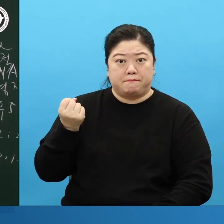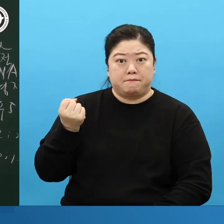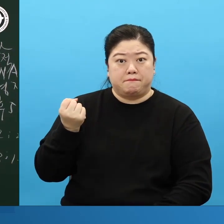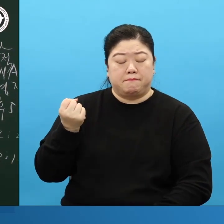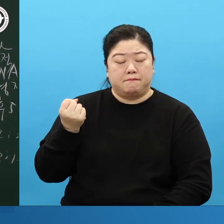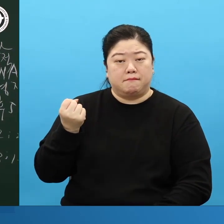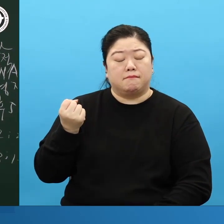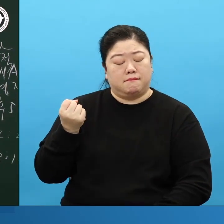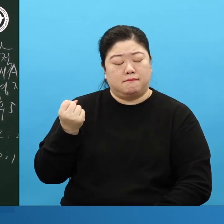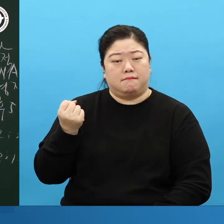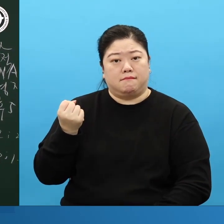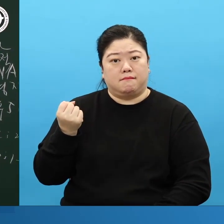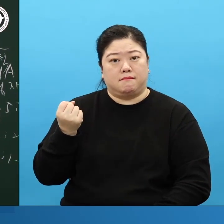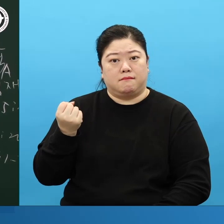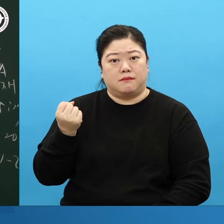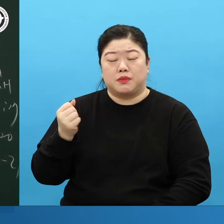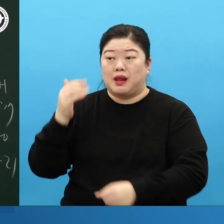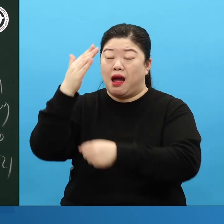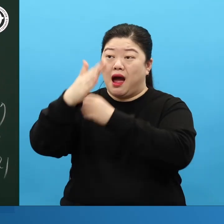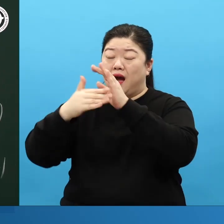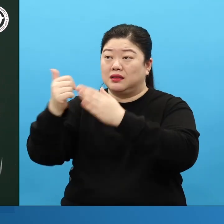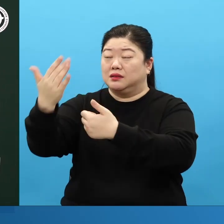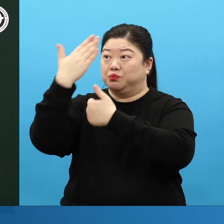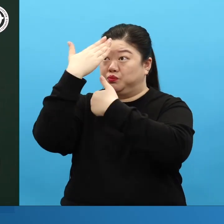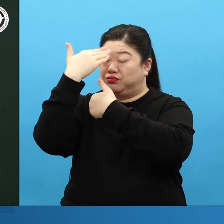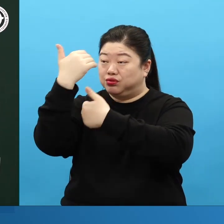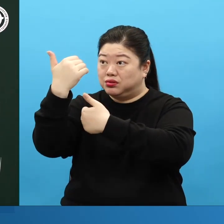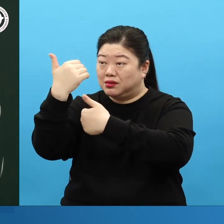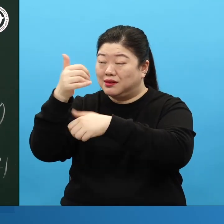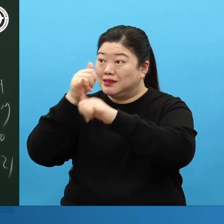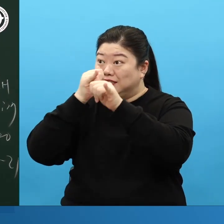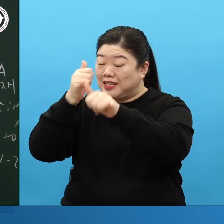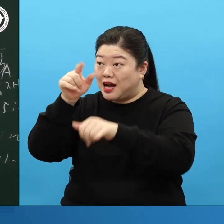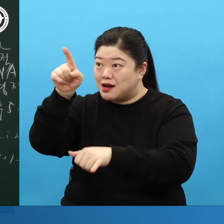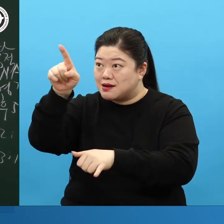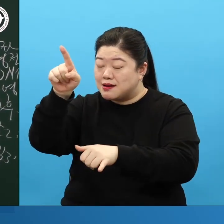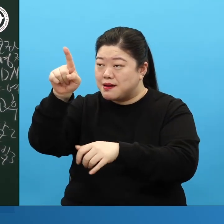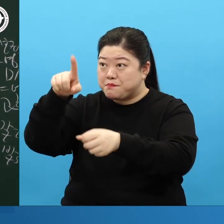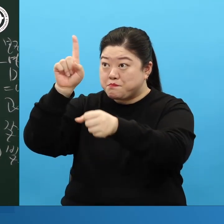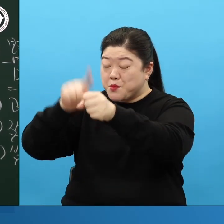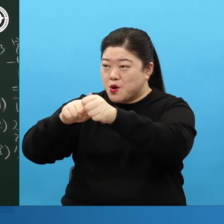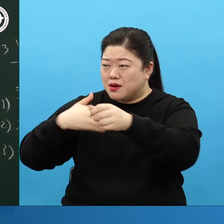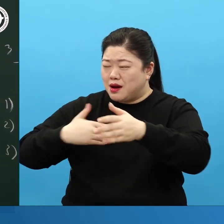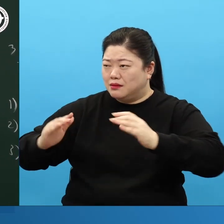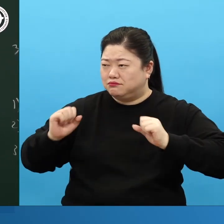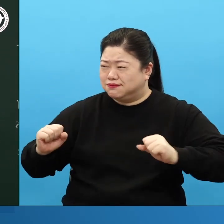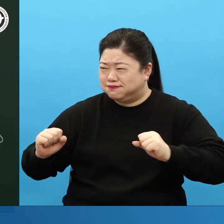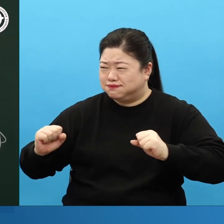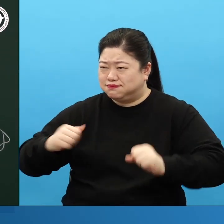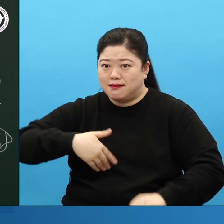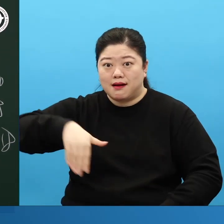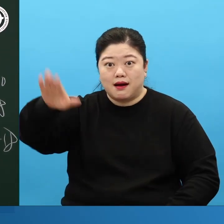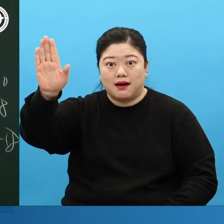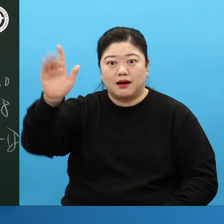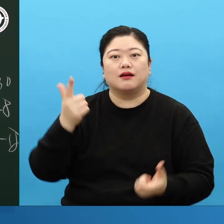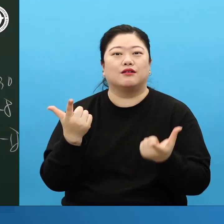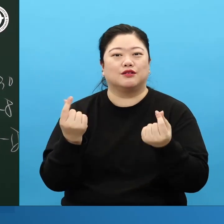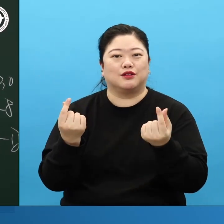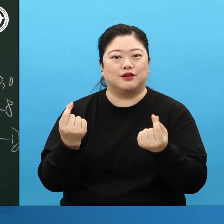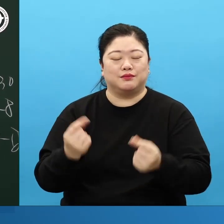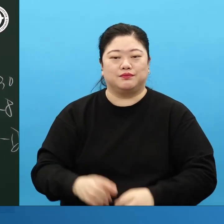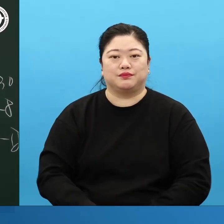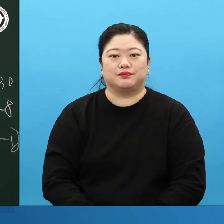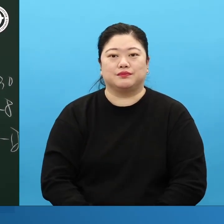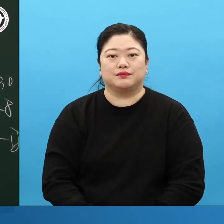ciudadanía del reino de los cielos en 위에서 nosotros. 부르신 분상에 간다. Y vamos a cumplir el llamado que viene de lo alto. 렘너 전도학